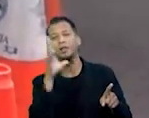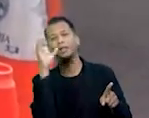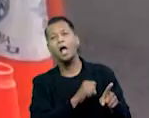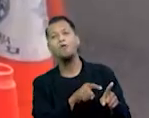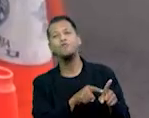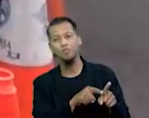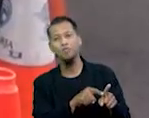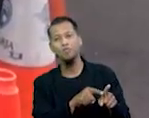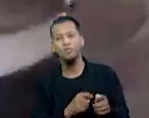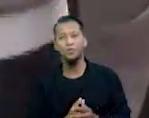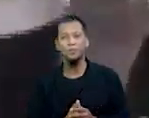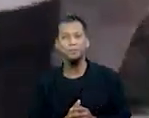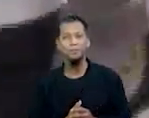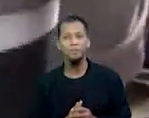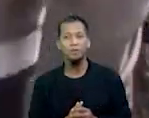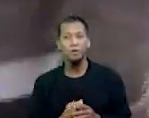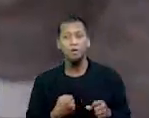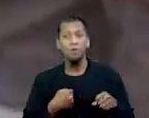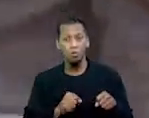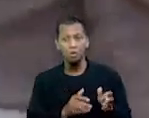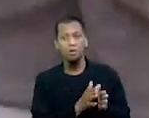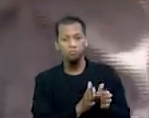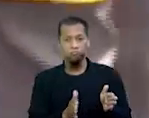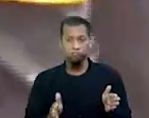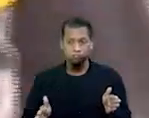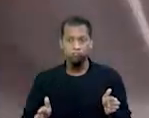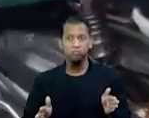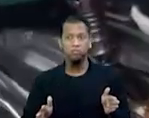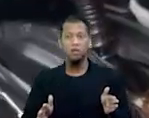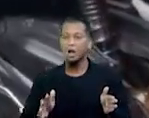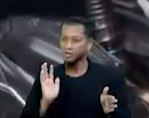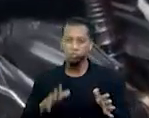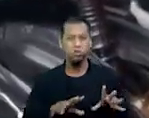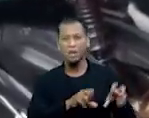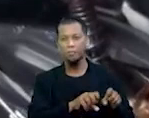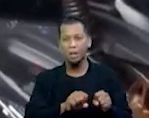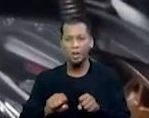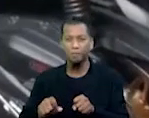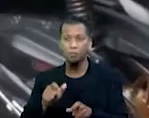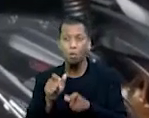kemudian mengamankan 10 motor yang pengendaranya diduga menjadi provokator penutupan Jalan Jenderal Sudirman.